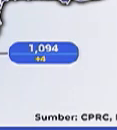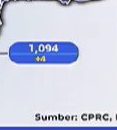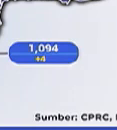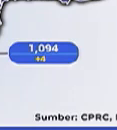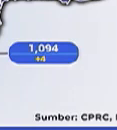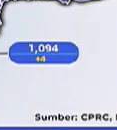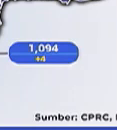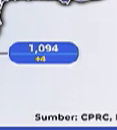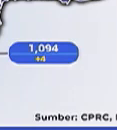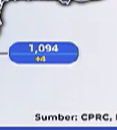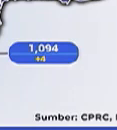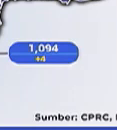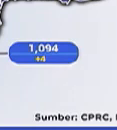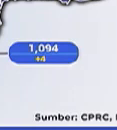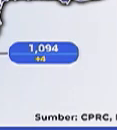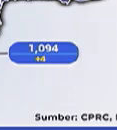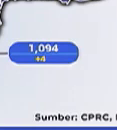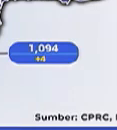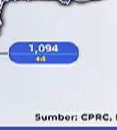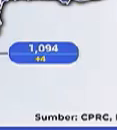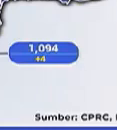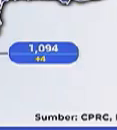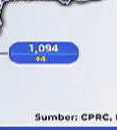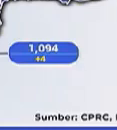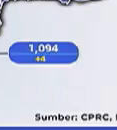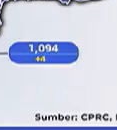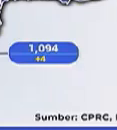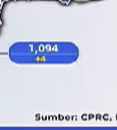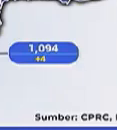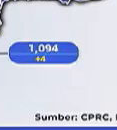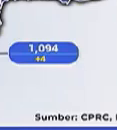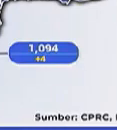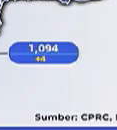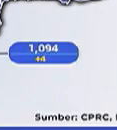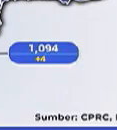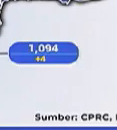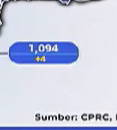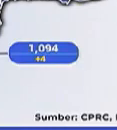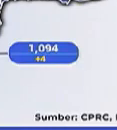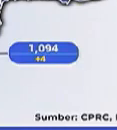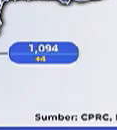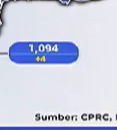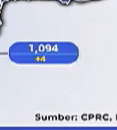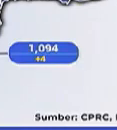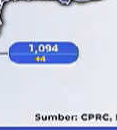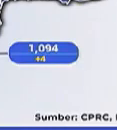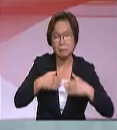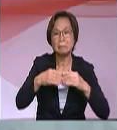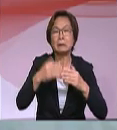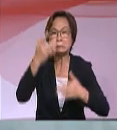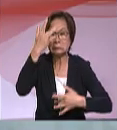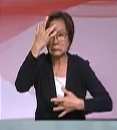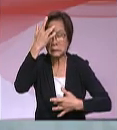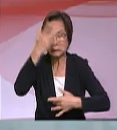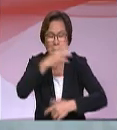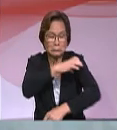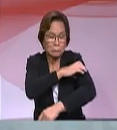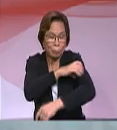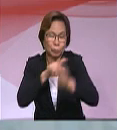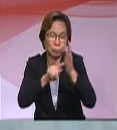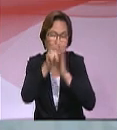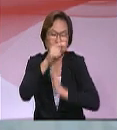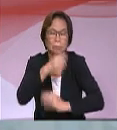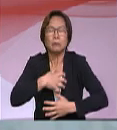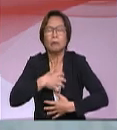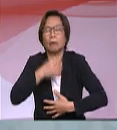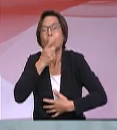69,732, ialah seorang perempuan warga negara berusia 40 tahun dari Selangor. Beliau mempunyai latar belakang penyakit darah tinggi,